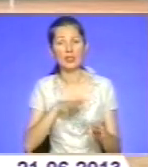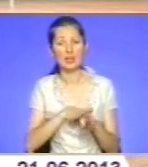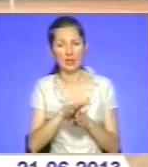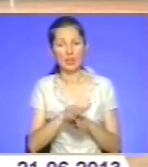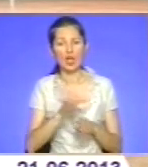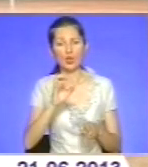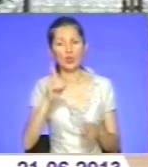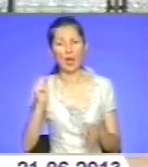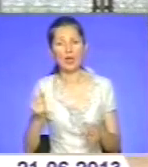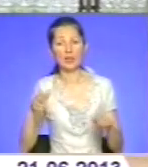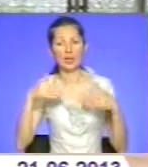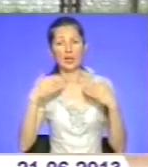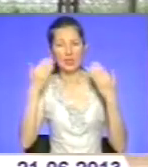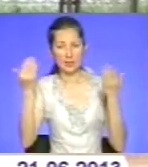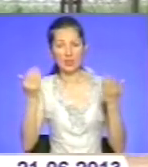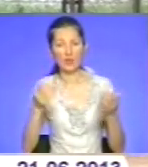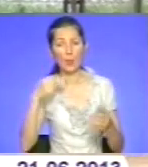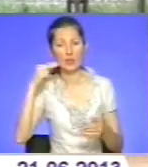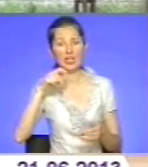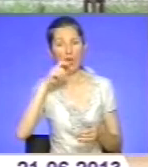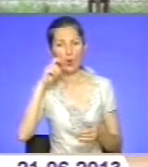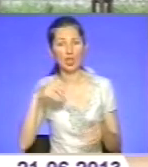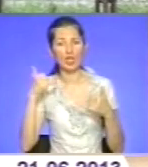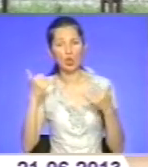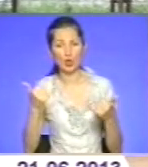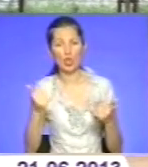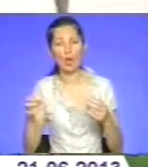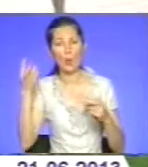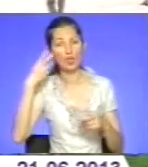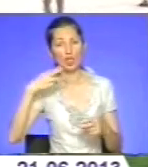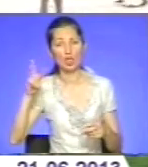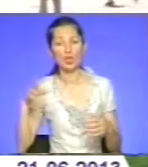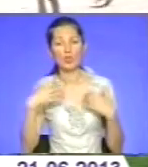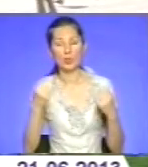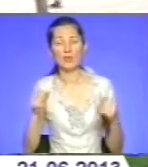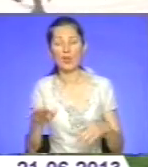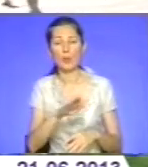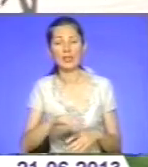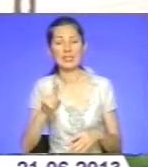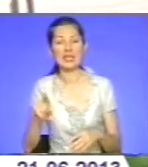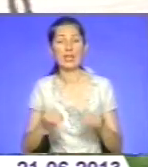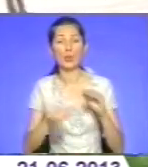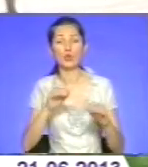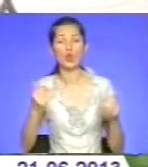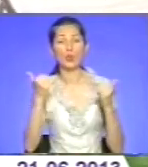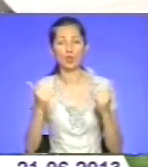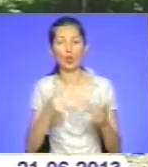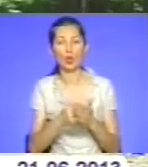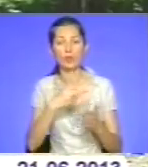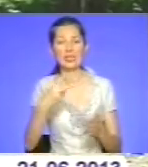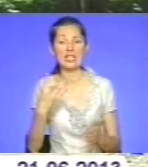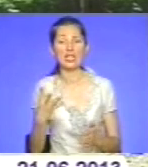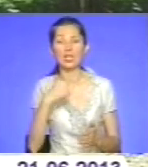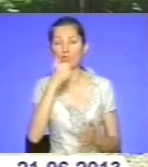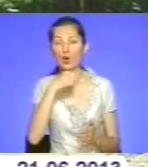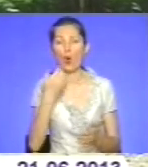президента України. І сьогодні модернізують спортивні майданчики, їх облаштовують по-сучасному. До 2014